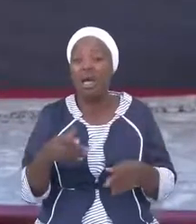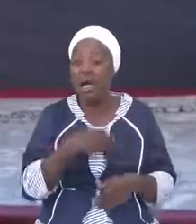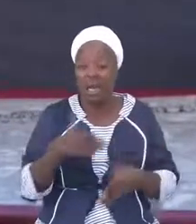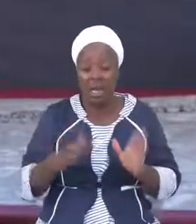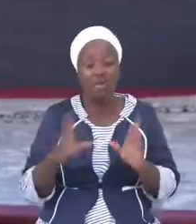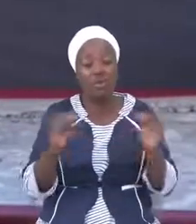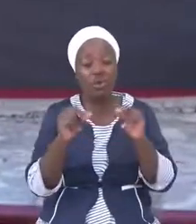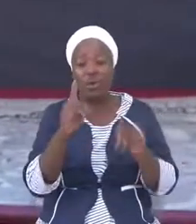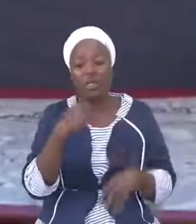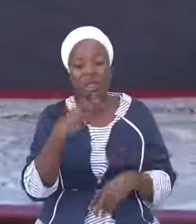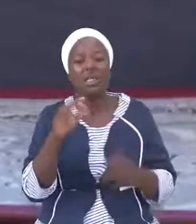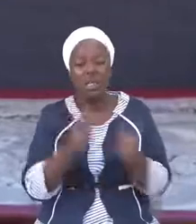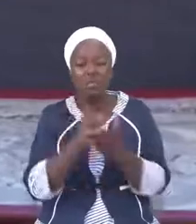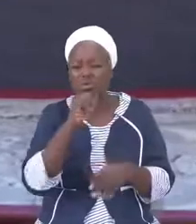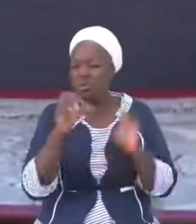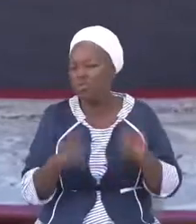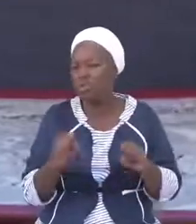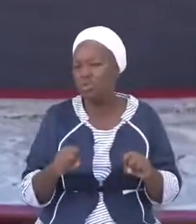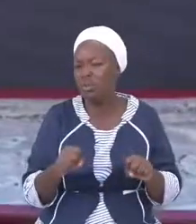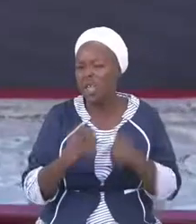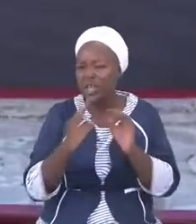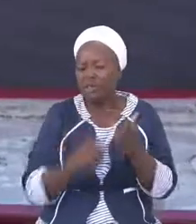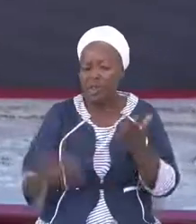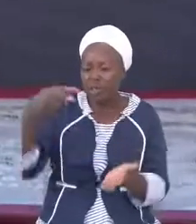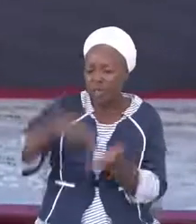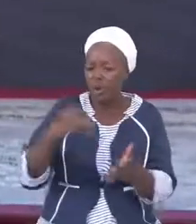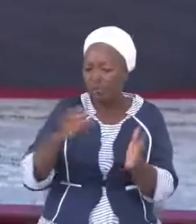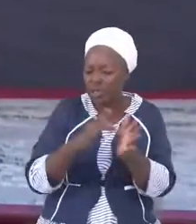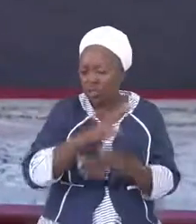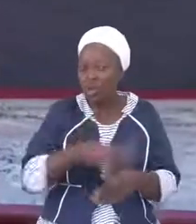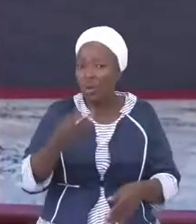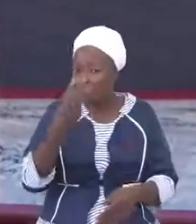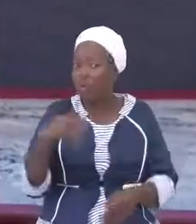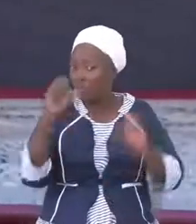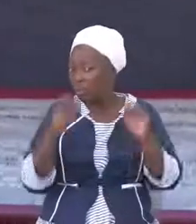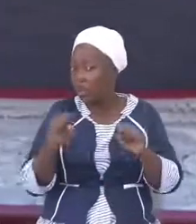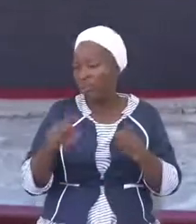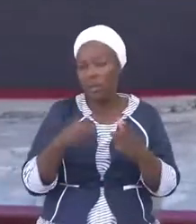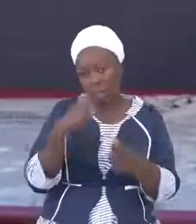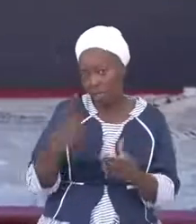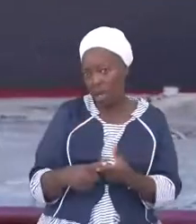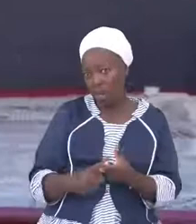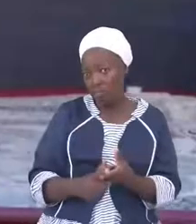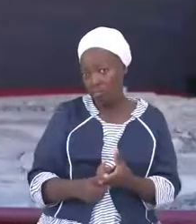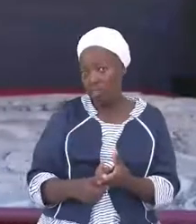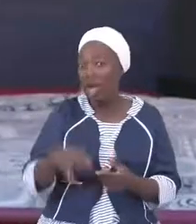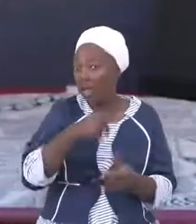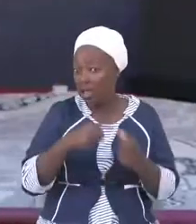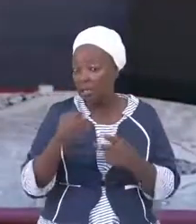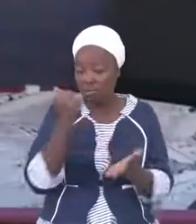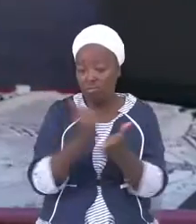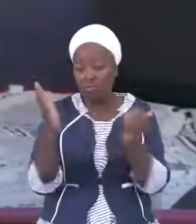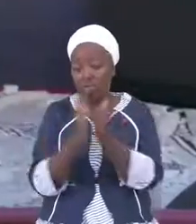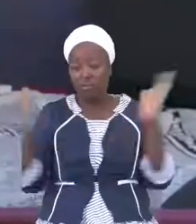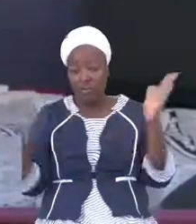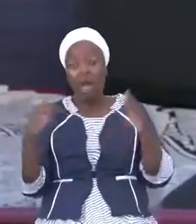Alors, que personne ne dise, c'est impossible. Si la résurrection de Jésus était possible,